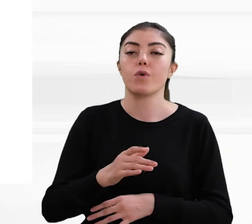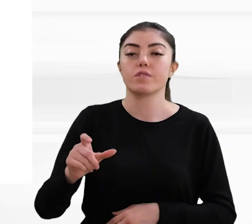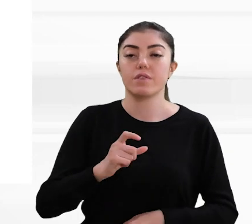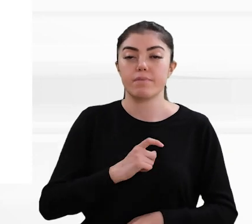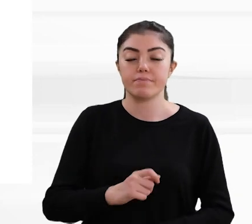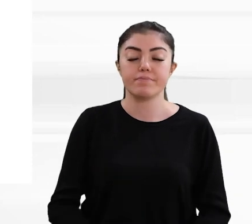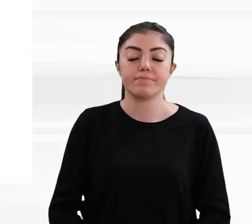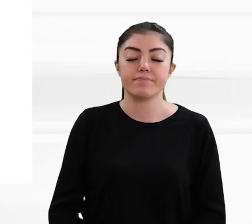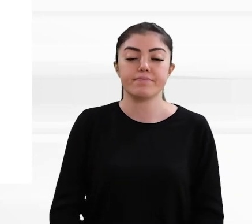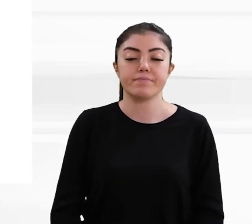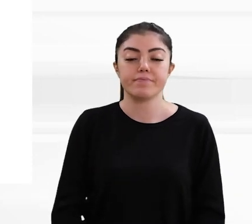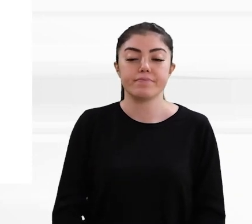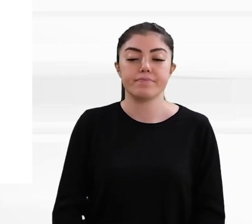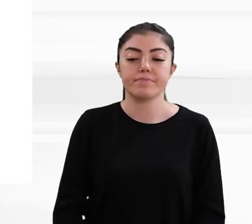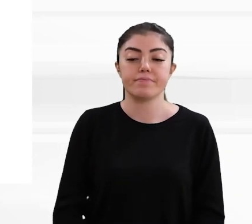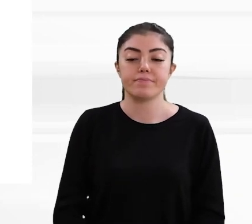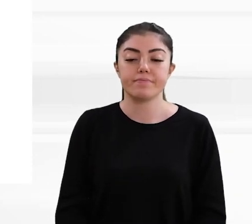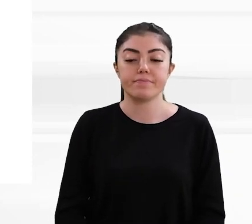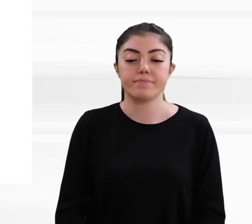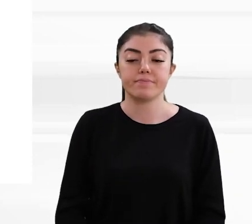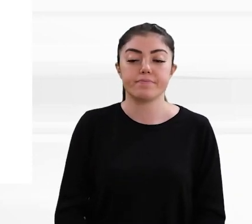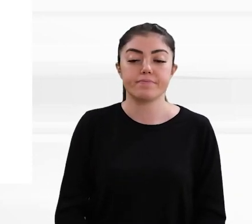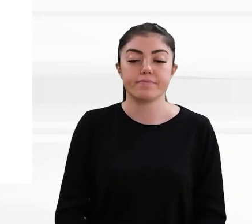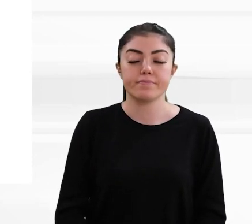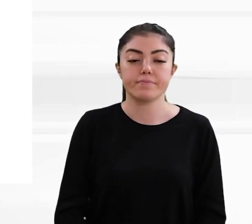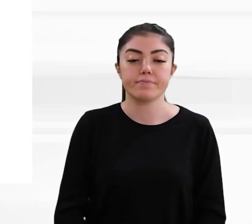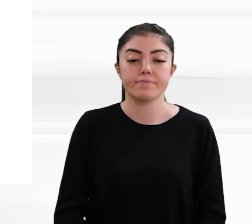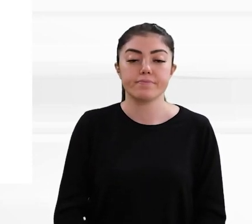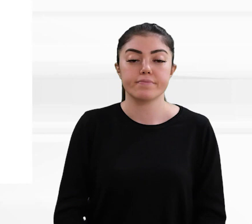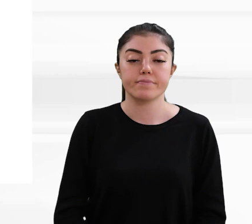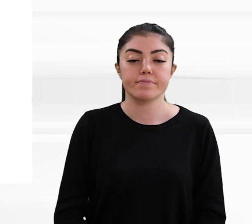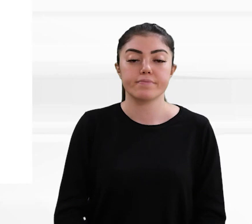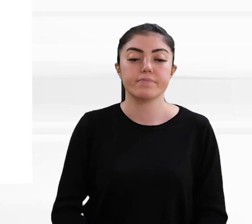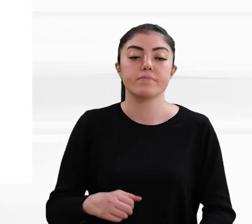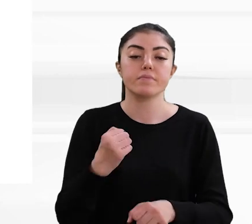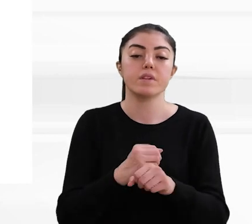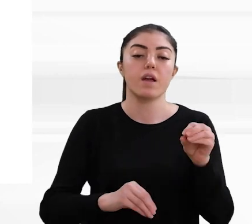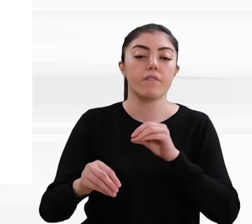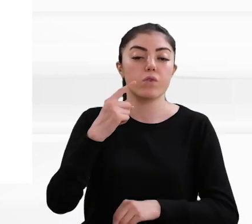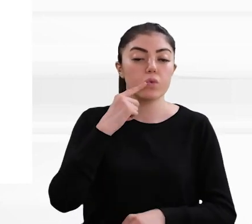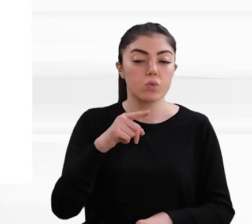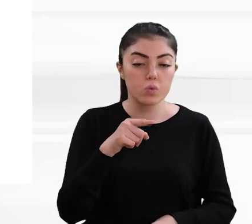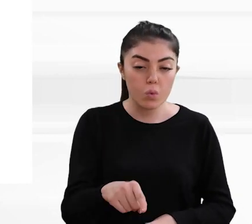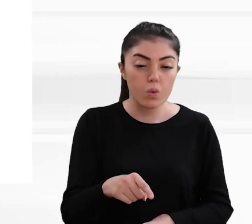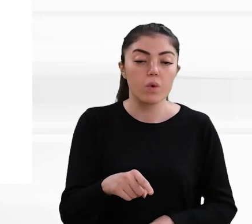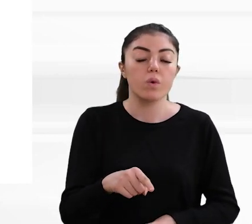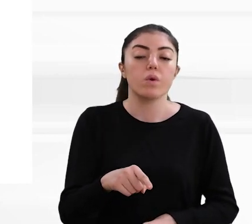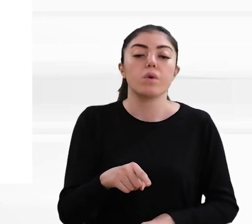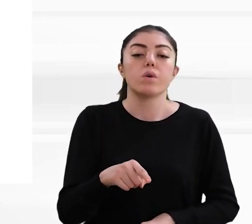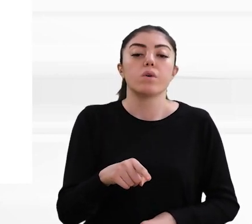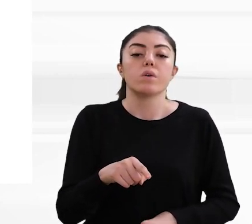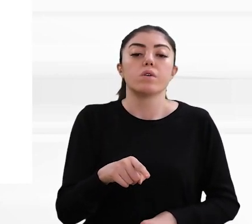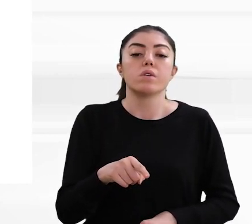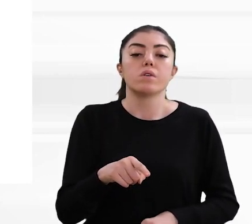taşıyamayacağı b seçeneği bizim için doğacak herkesi soru Aşağıdaki grafik